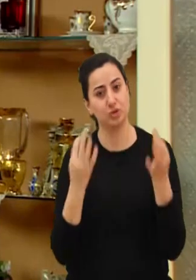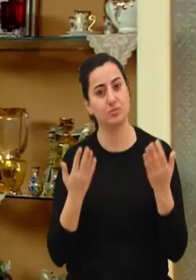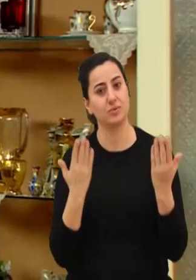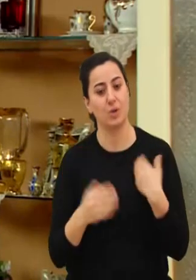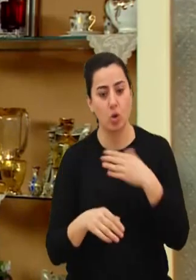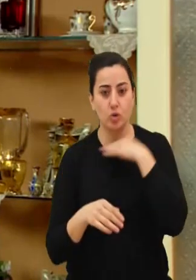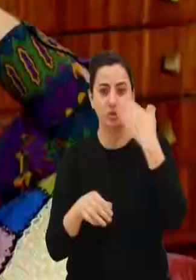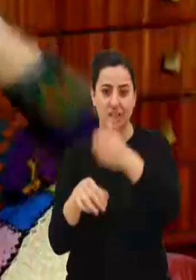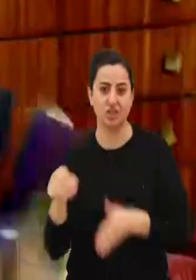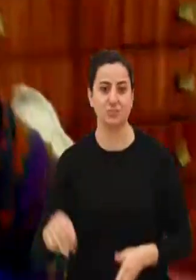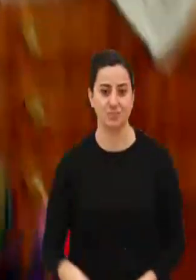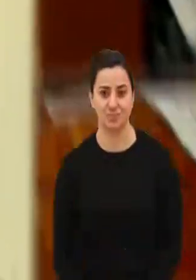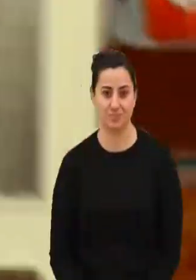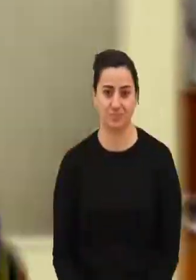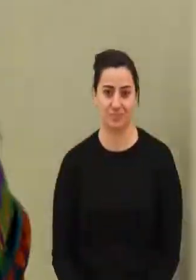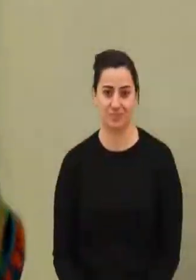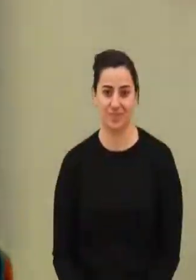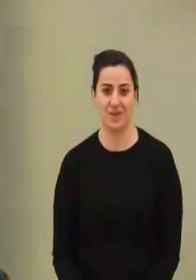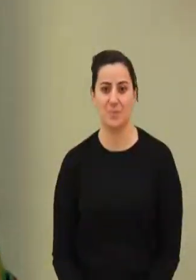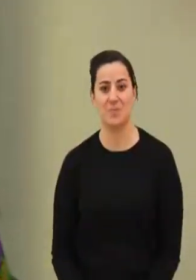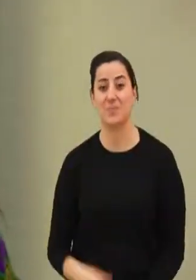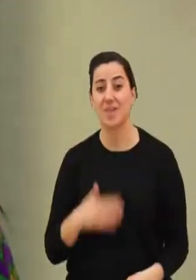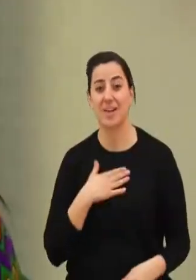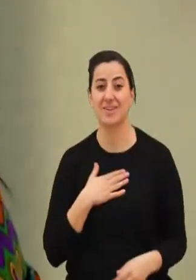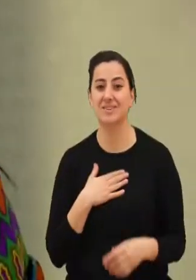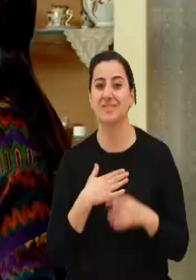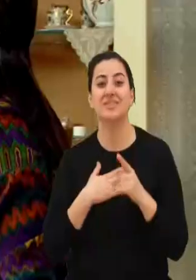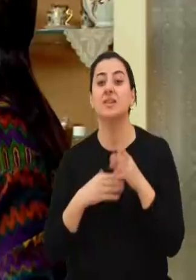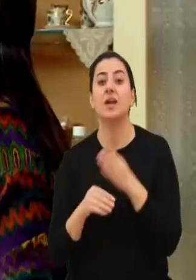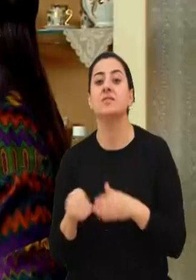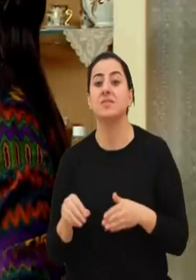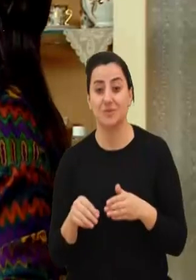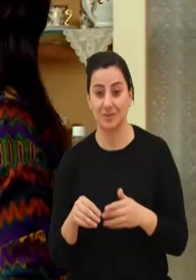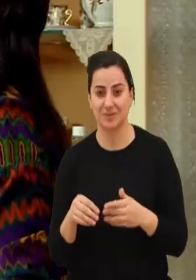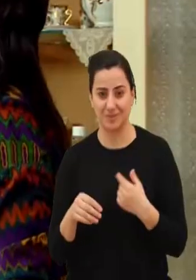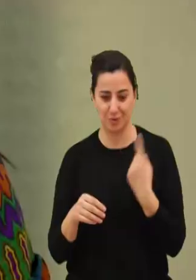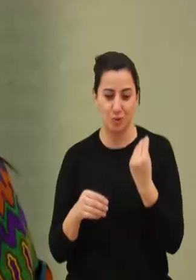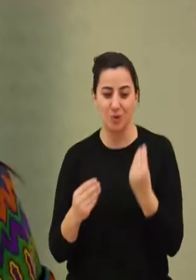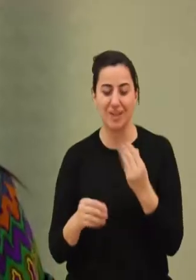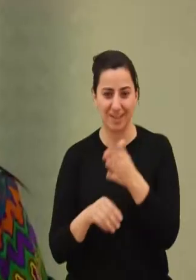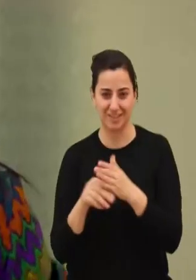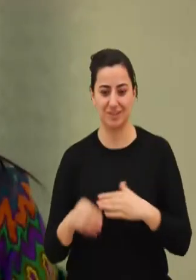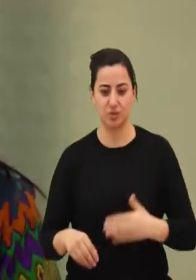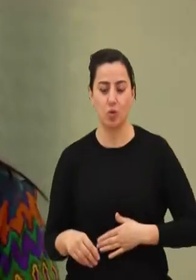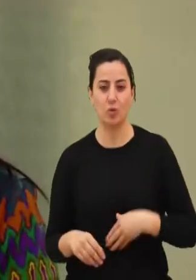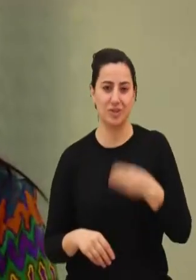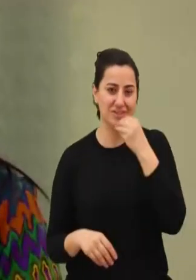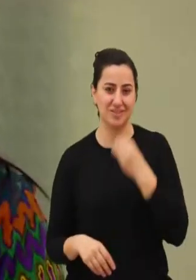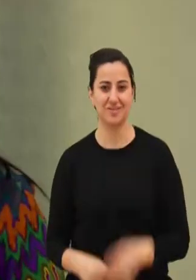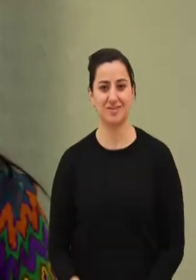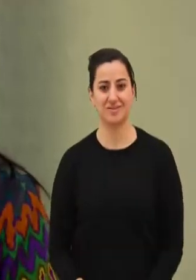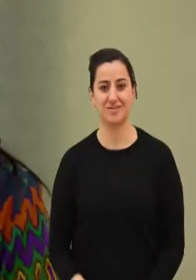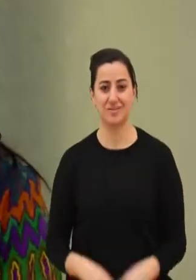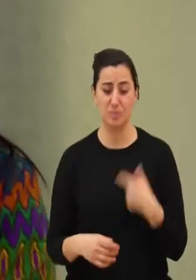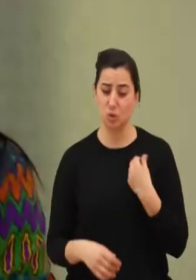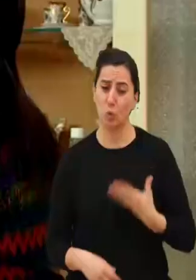kurban keseceğim ya. Hay. Hala ne keseceksin? Güzel bir şey kes de bari karnımız doysun. Bir şey söyleyeceğim.